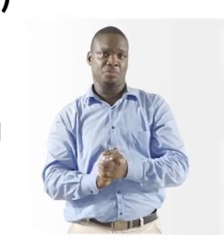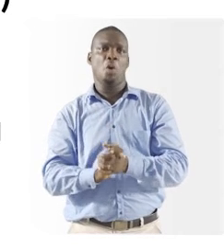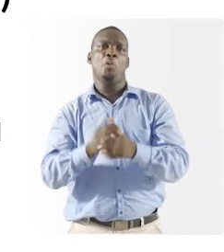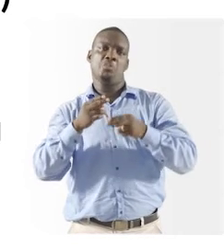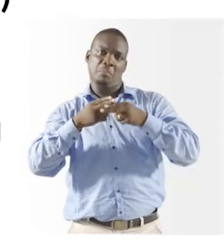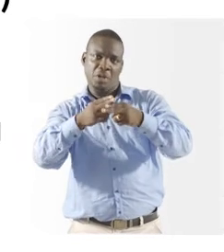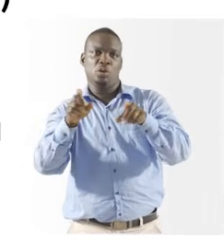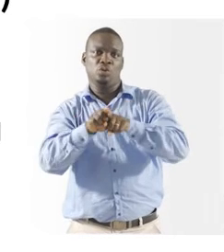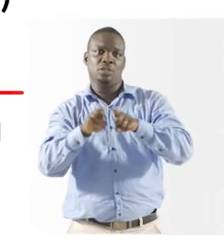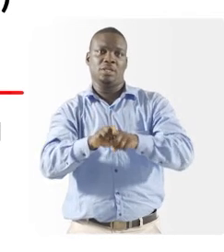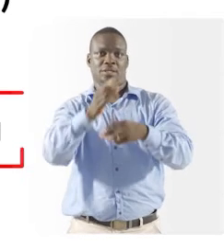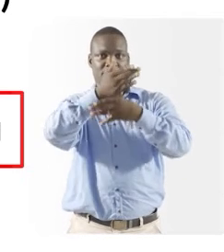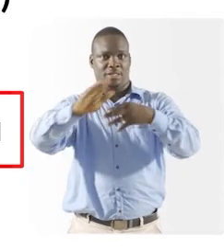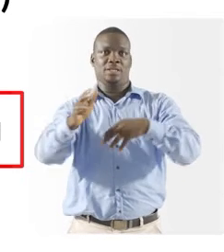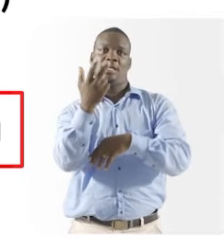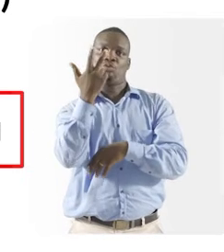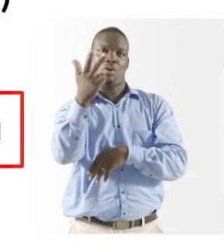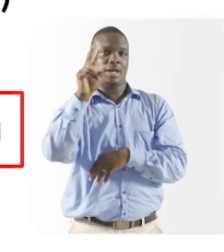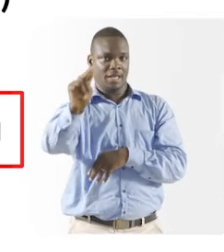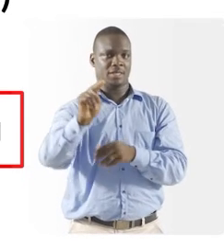Et c'est la double